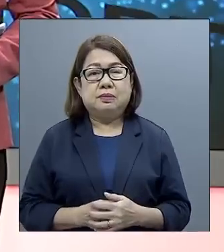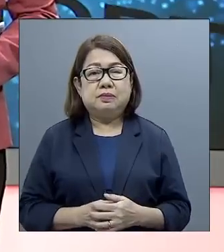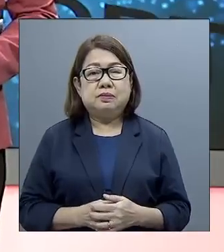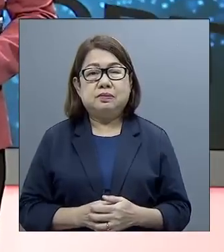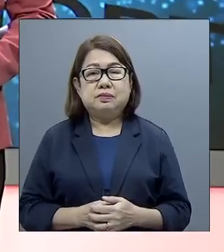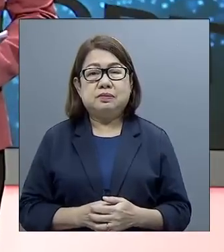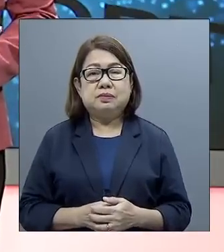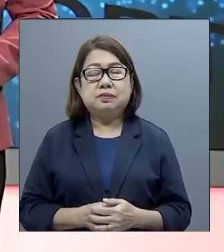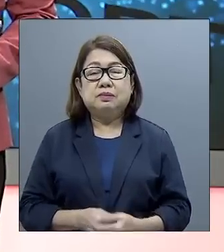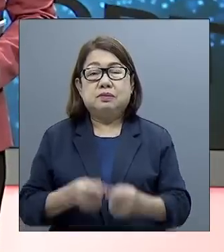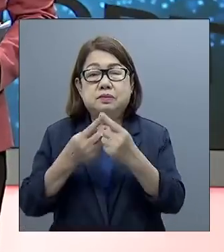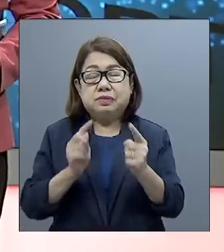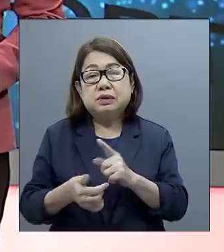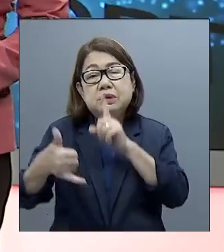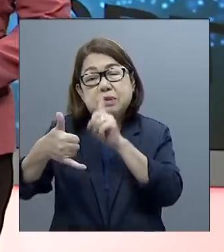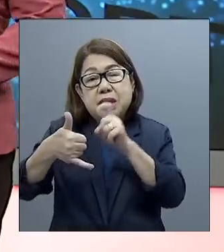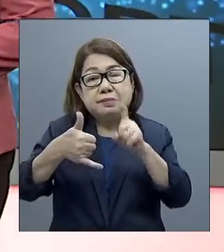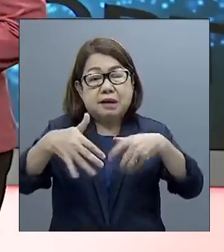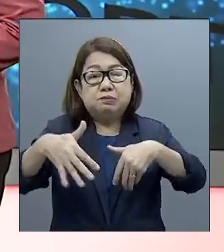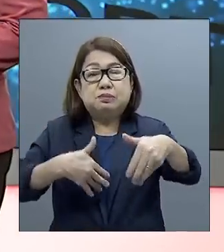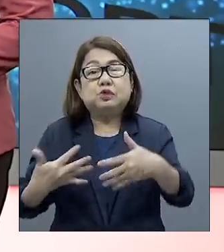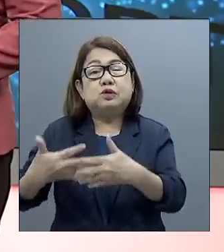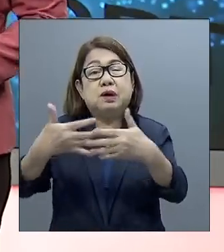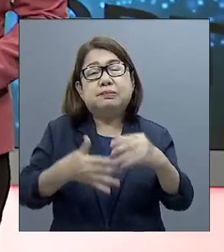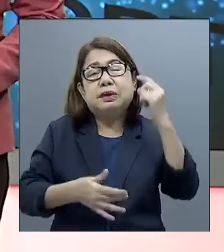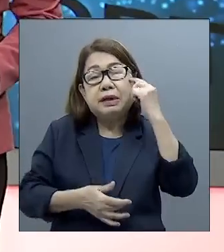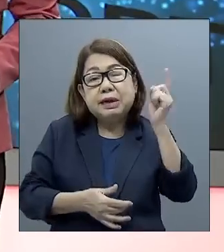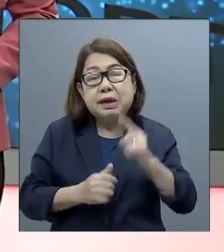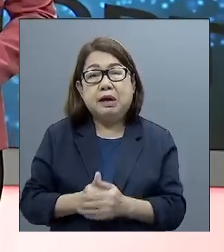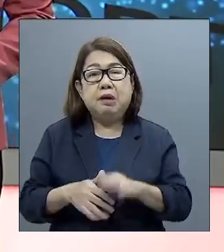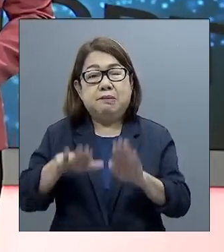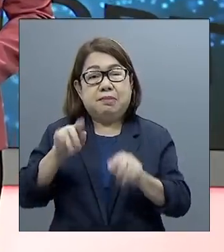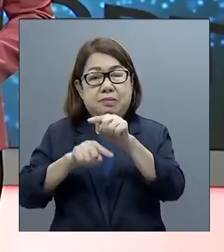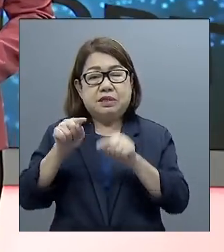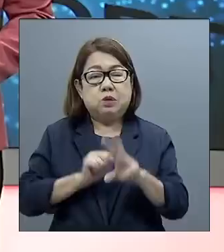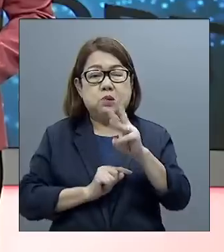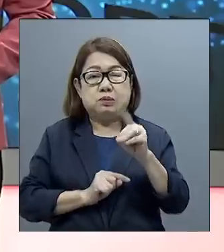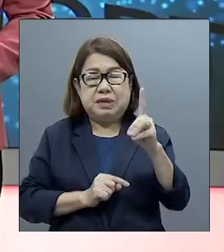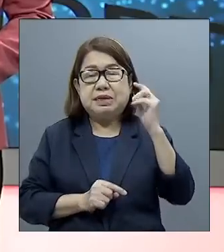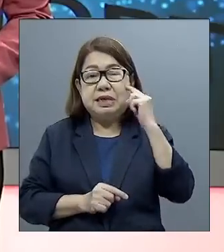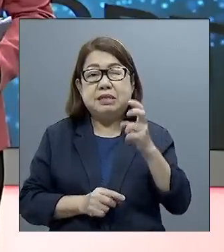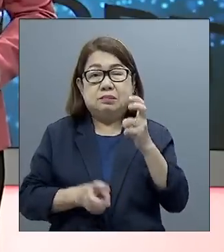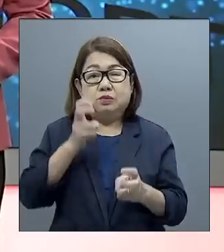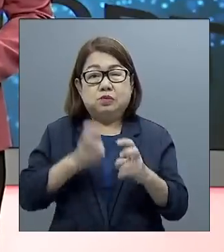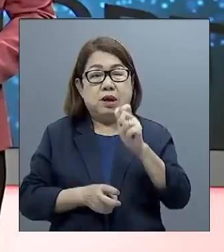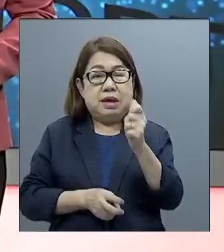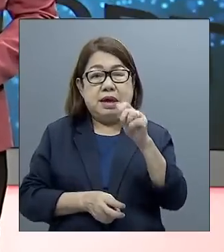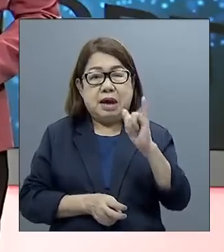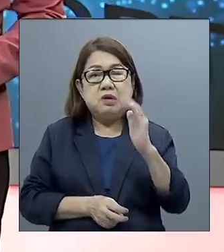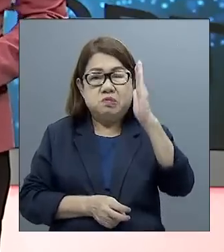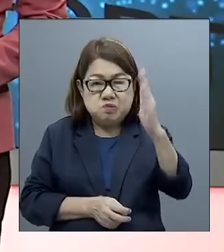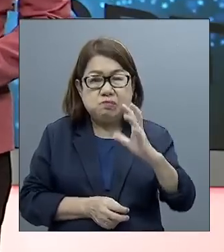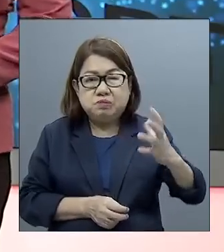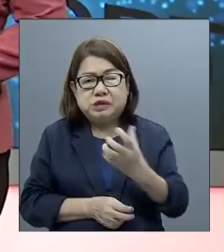ในขณะที่การสำรวจความเห็นของชาวอเมริกันในเรื่องนี้นะคะพบว่าร้อยละ61เชื่อว่า AI เป็นภัยคุกคามต่อมนุษยช